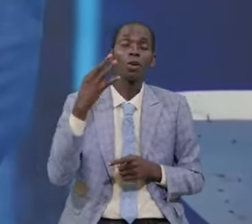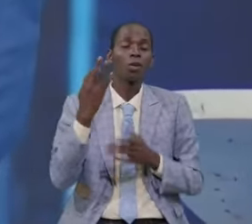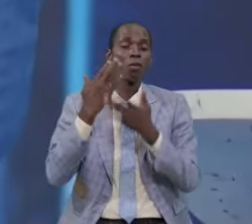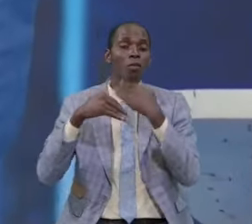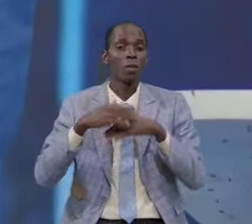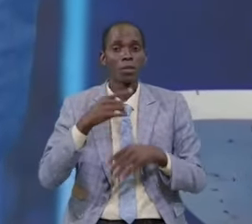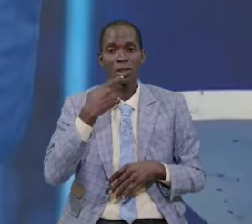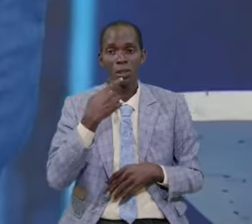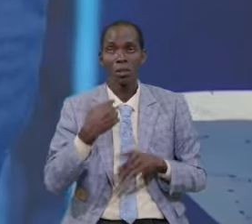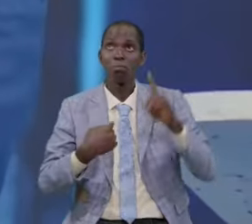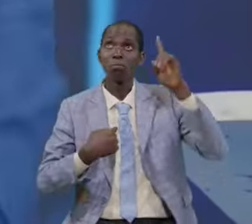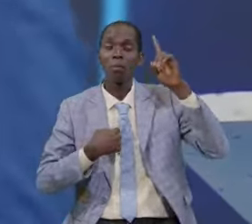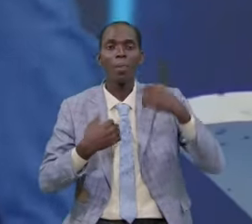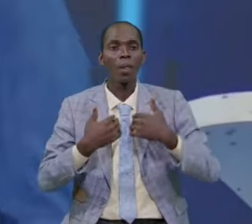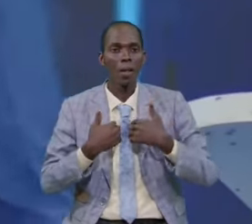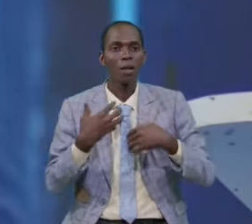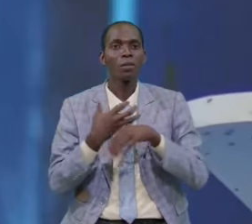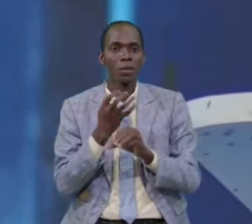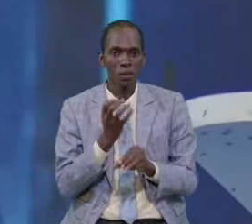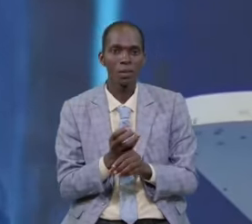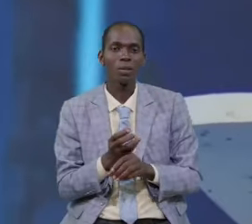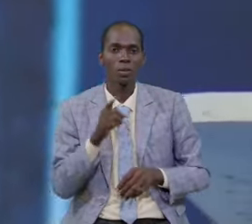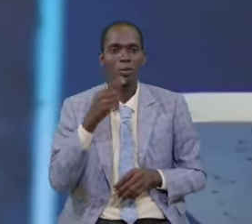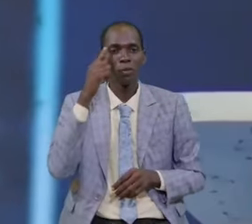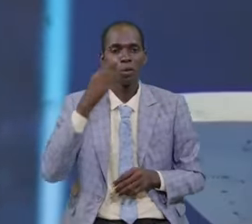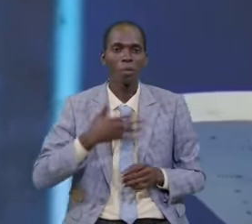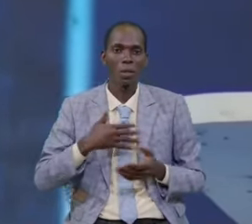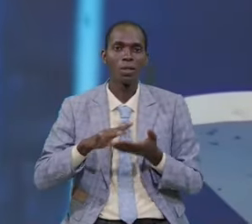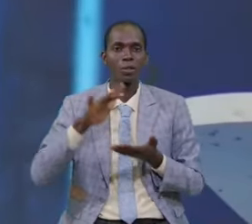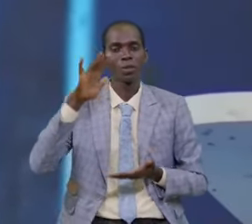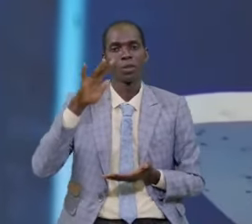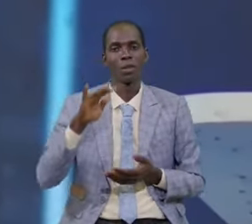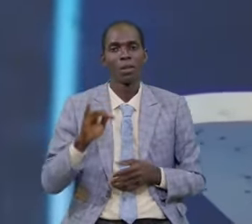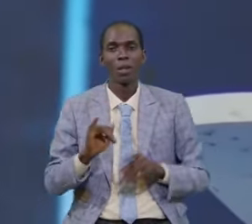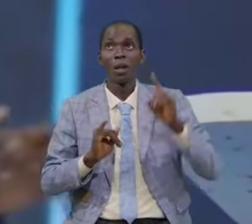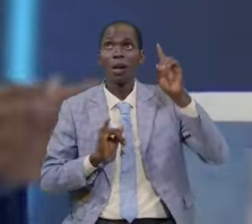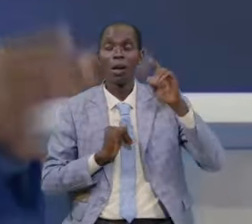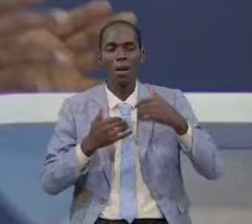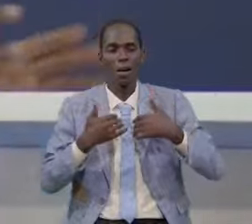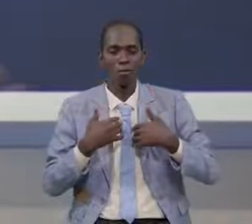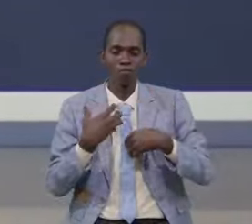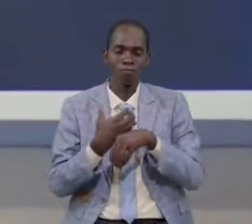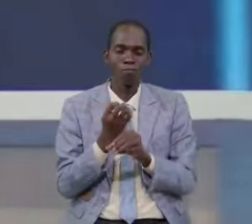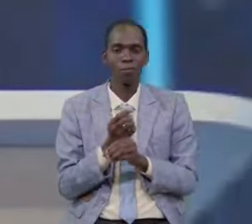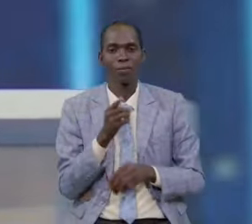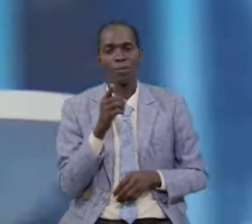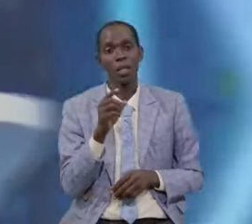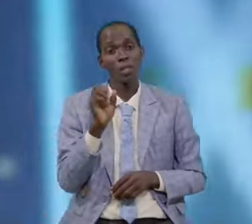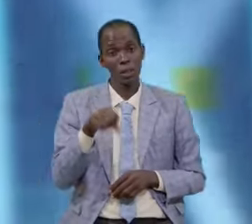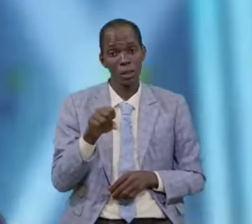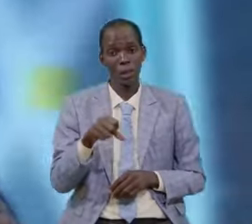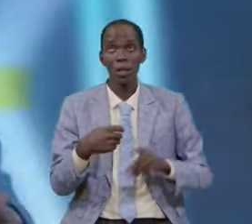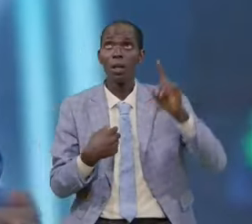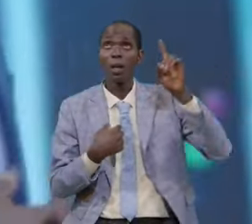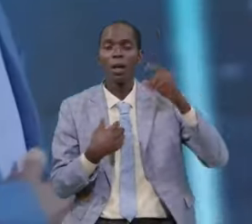je l'ai créé pour ma gloire, que j'ai formé, et que j'ai